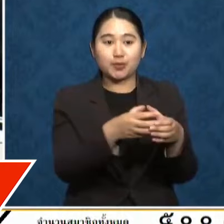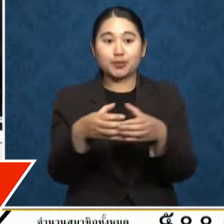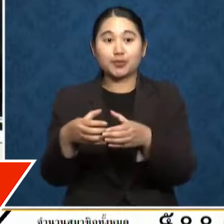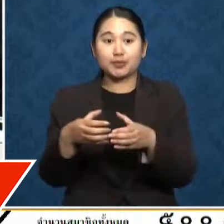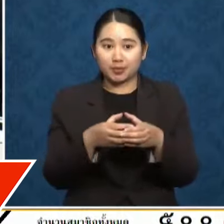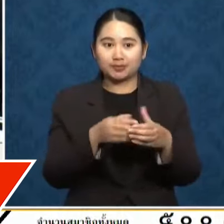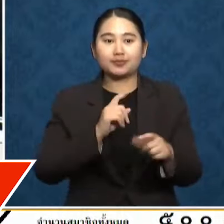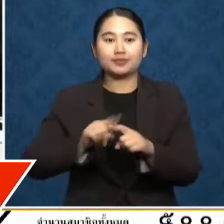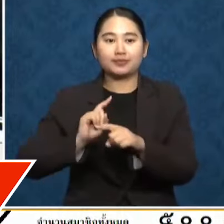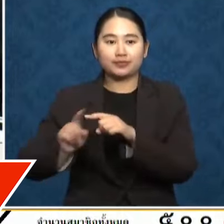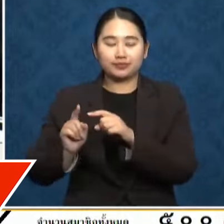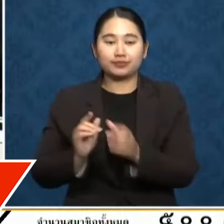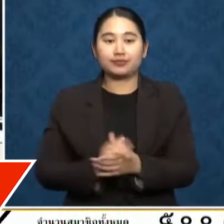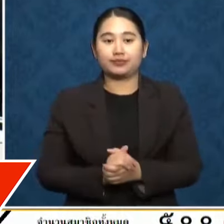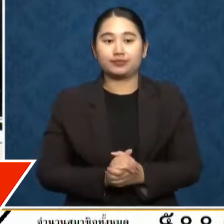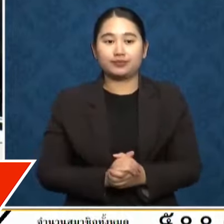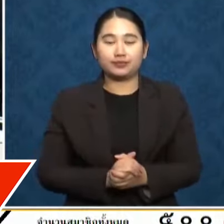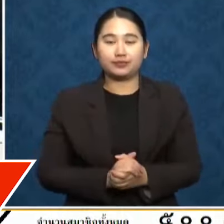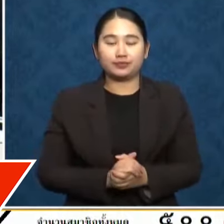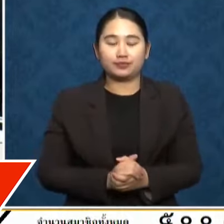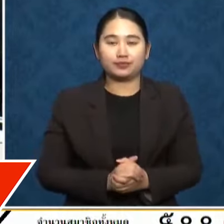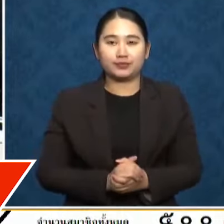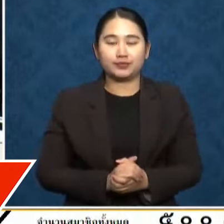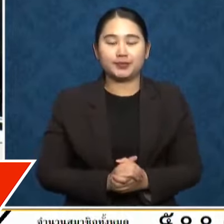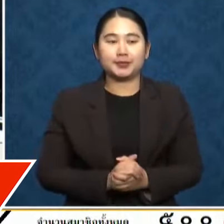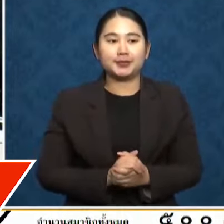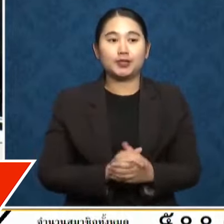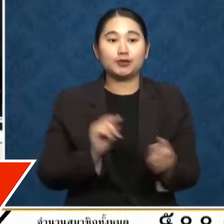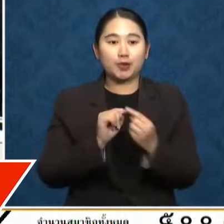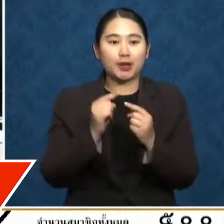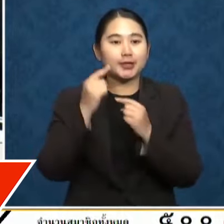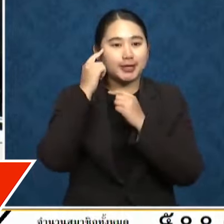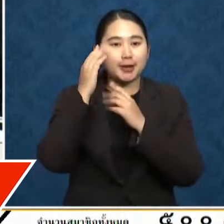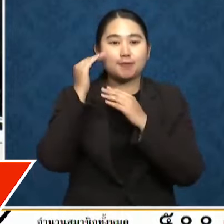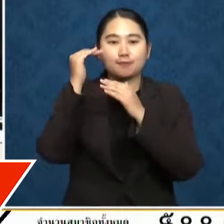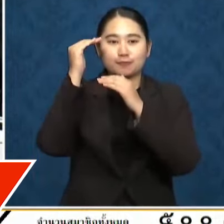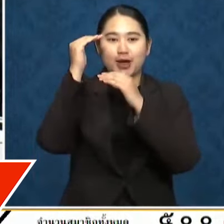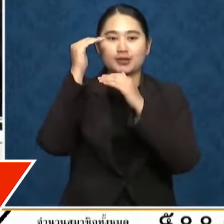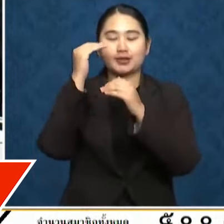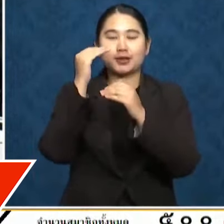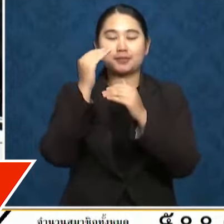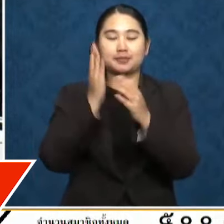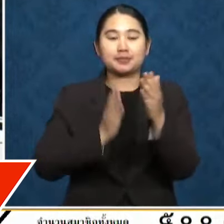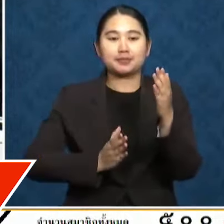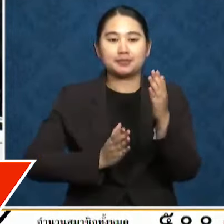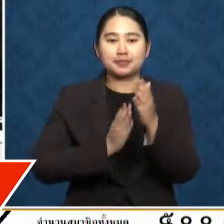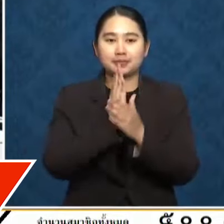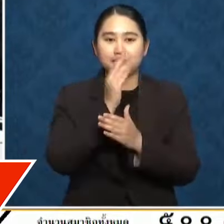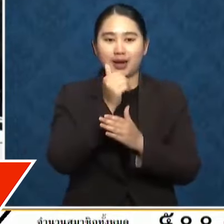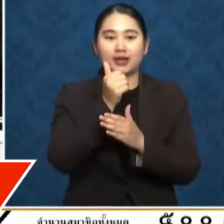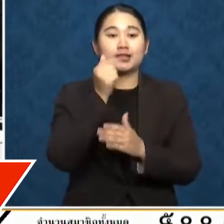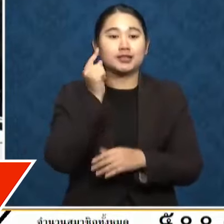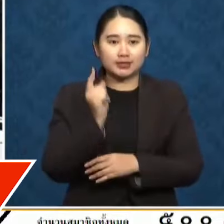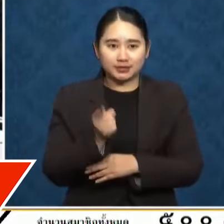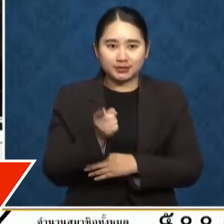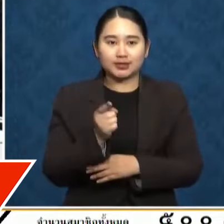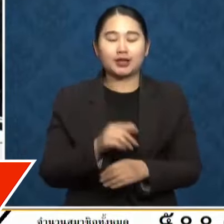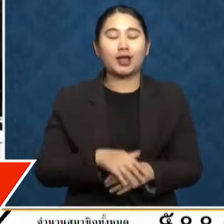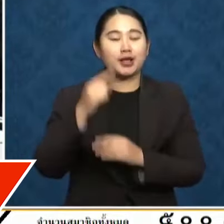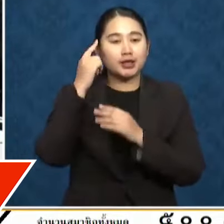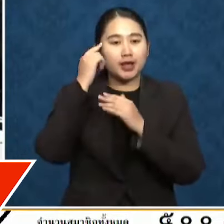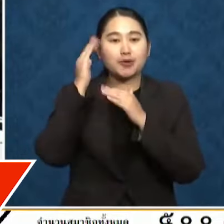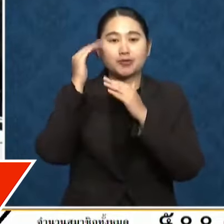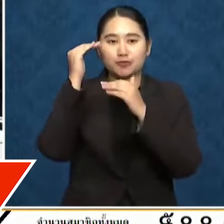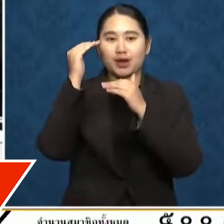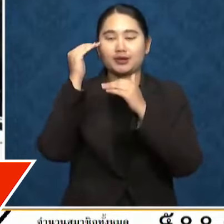มเพื่อเติมความฝันทั้งของคนข้ามเพศทุกๆกลุมเติมความ